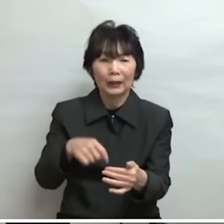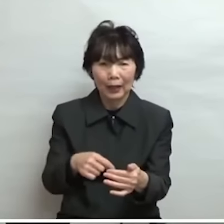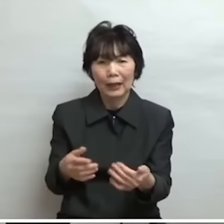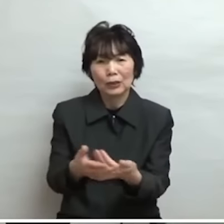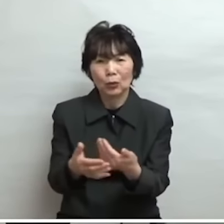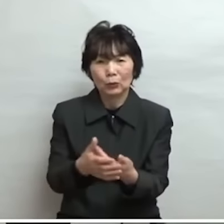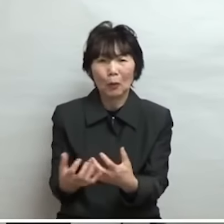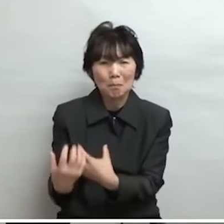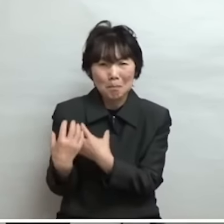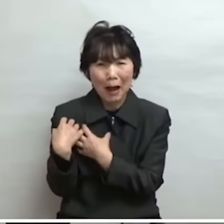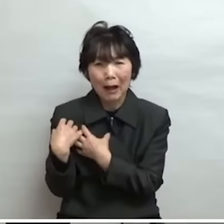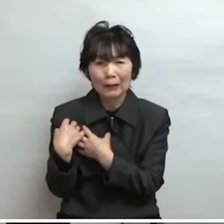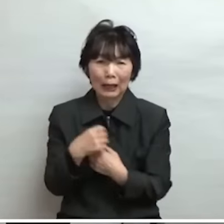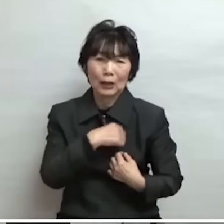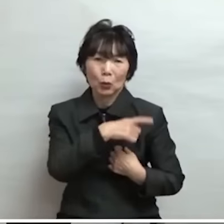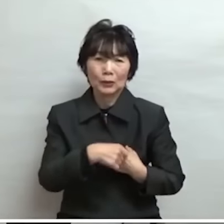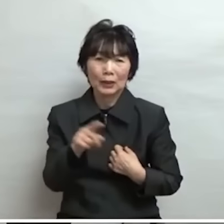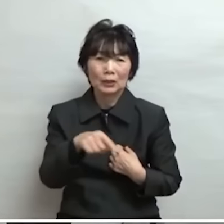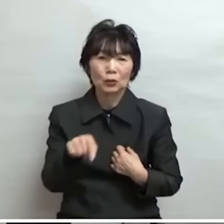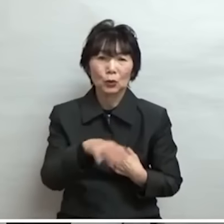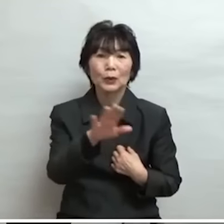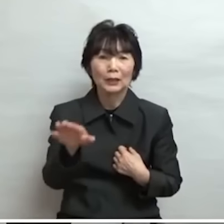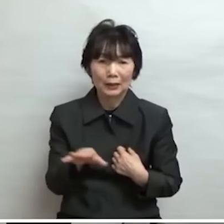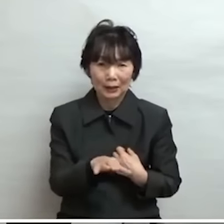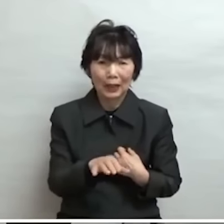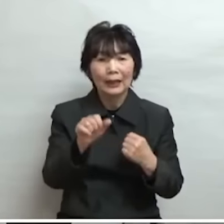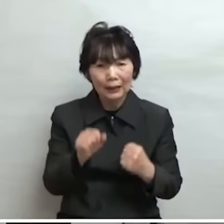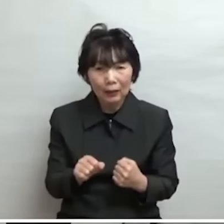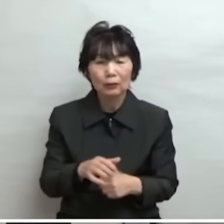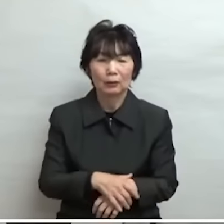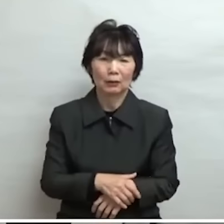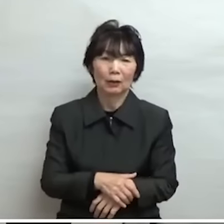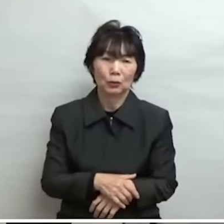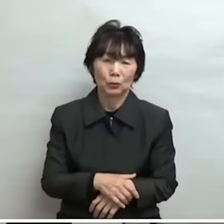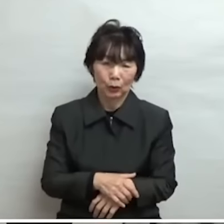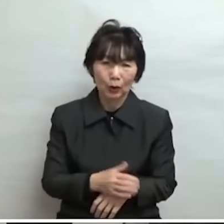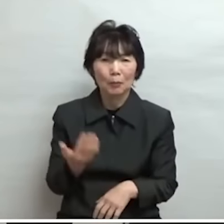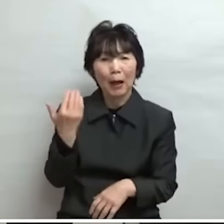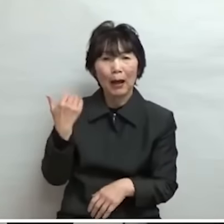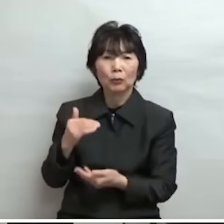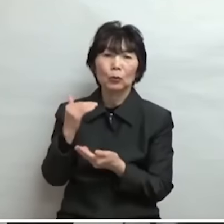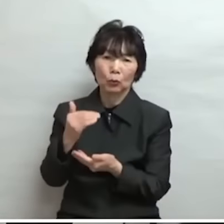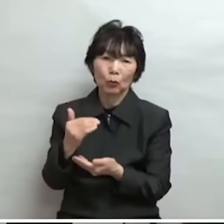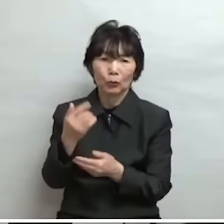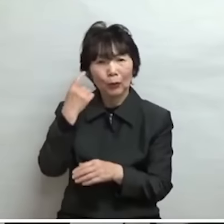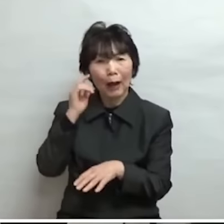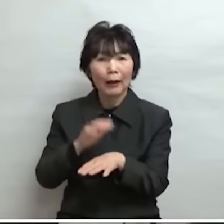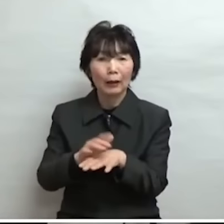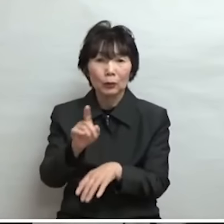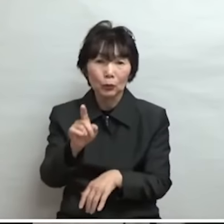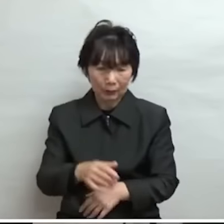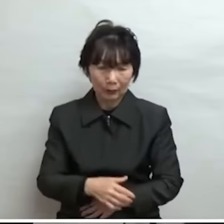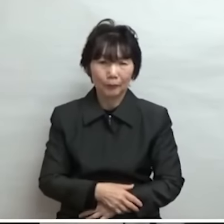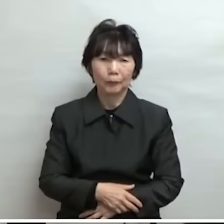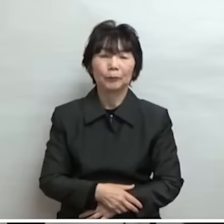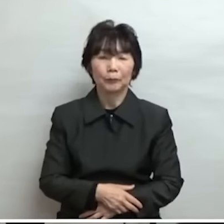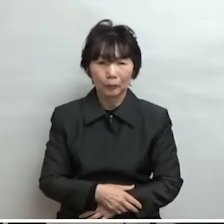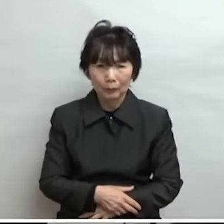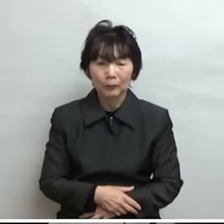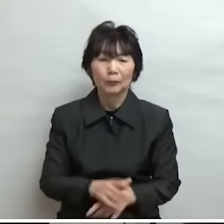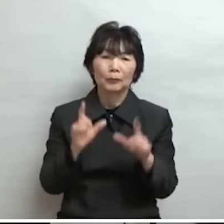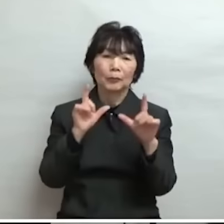た朝鮮人の方々がいらっしゃるとい う, こう不幸な歴史についての受け止めはどのように受け取っていらっしゃいますでしょうか。 は い、 それはもう日本